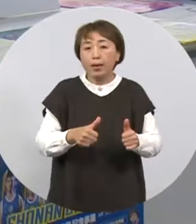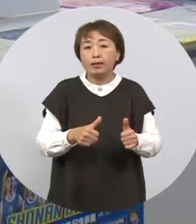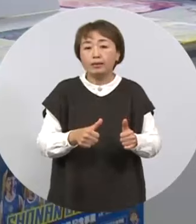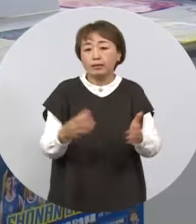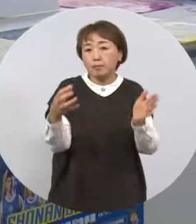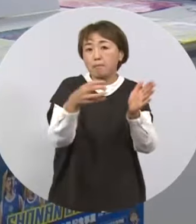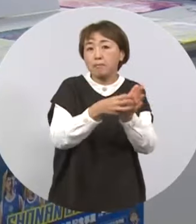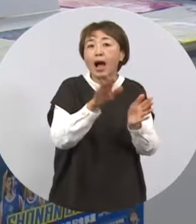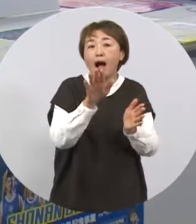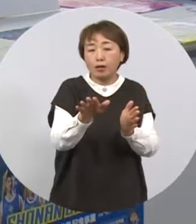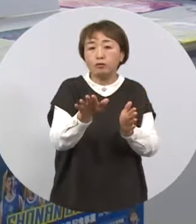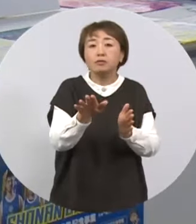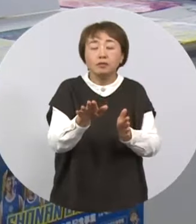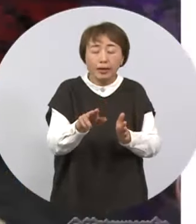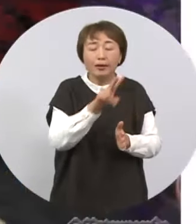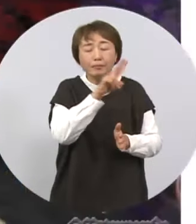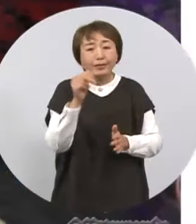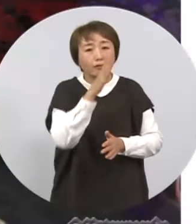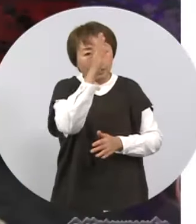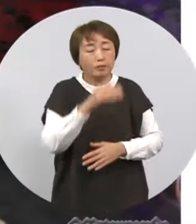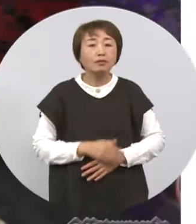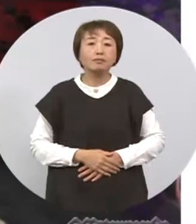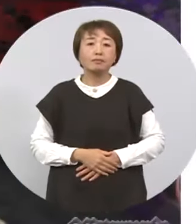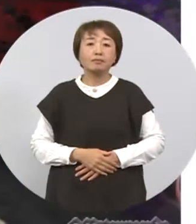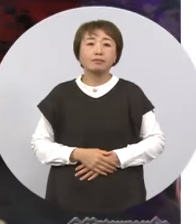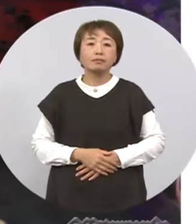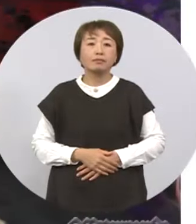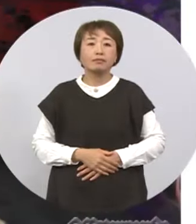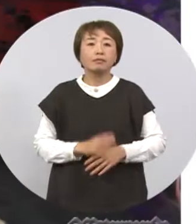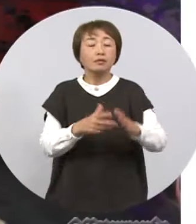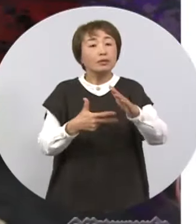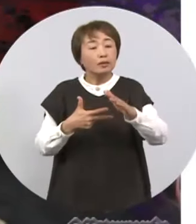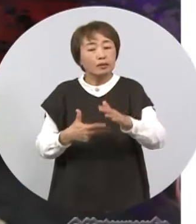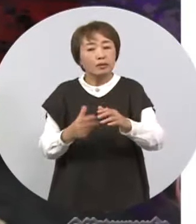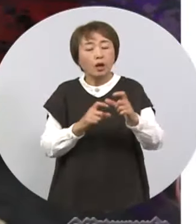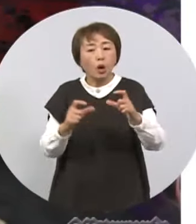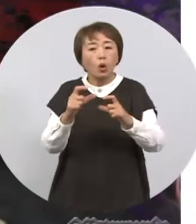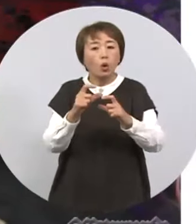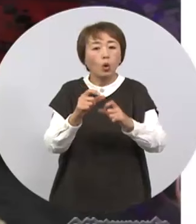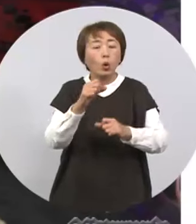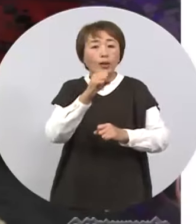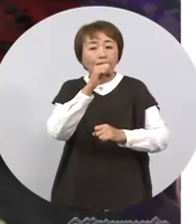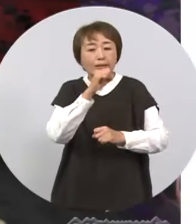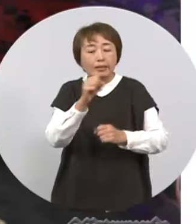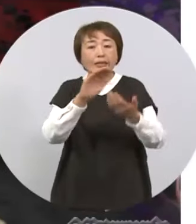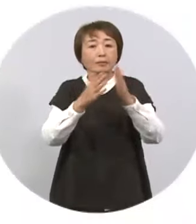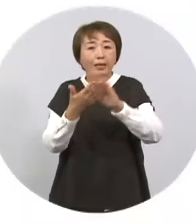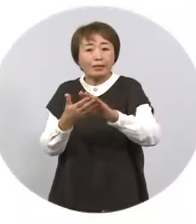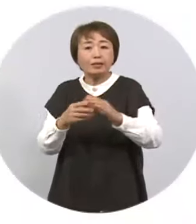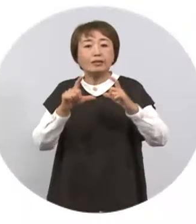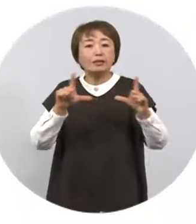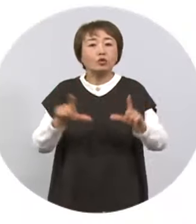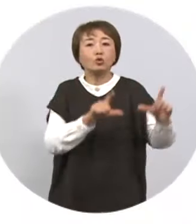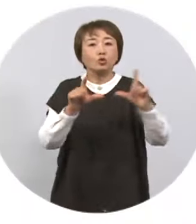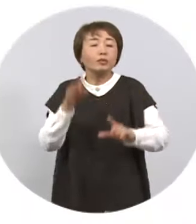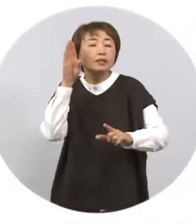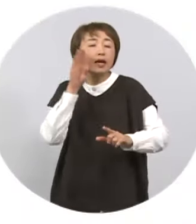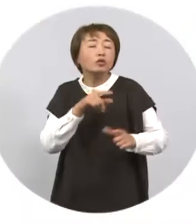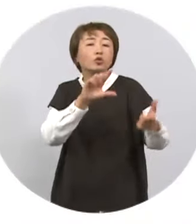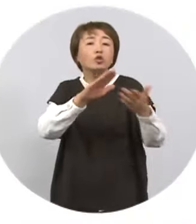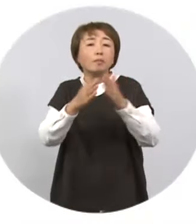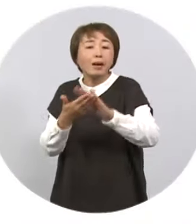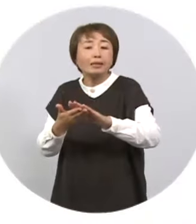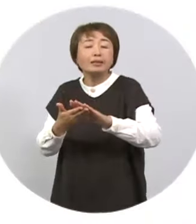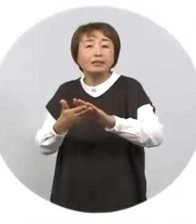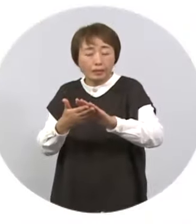ぜひご覧になってみてください。藤沢市をより良い街に、素敵な街にしていくためには皆様の力が必要